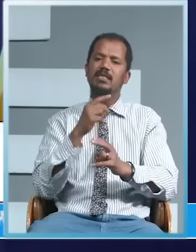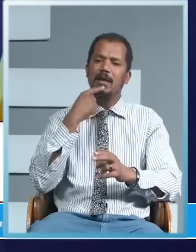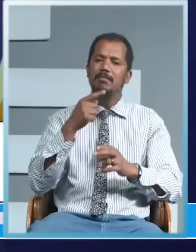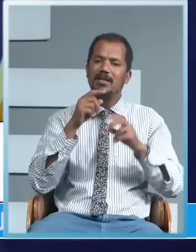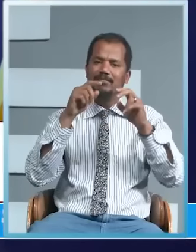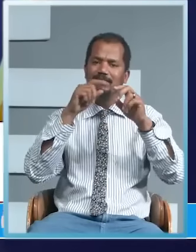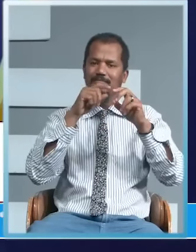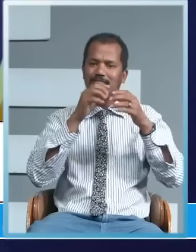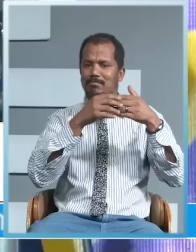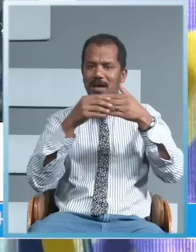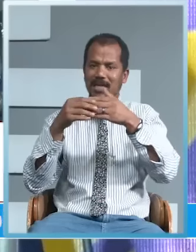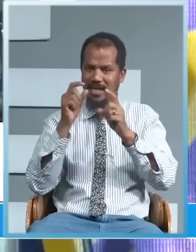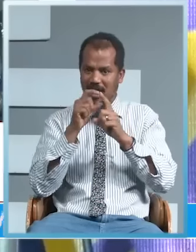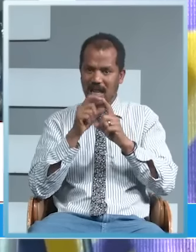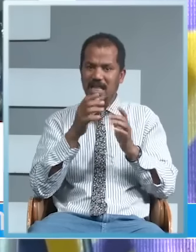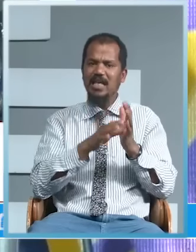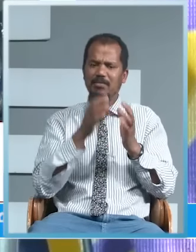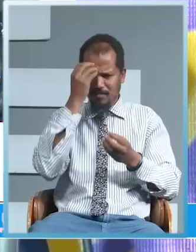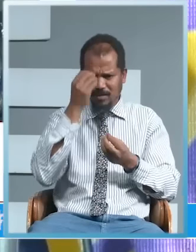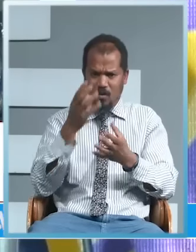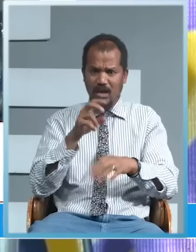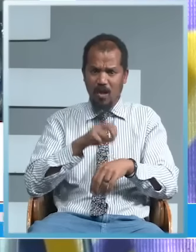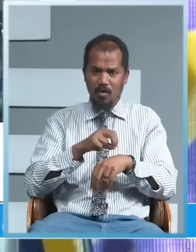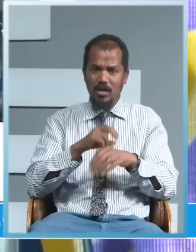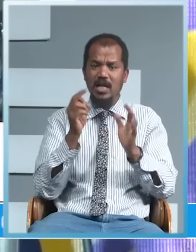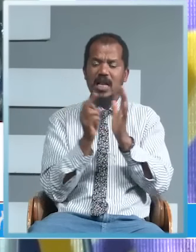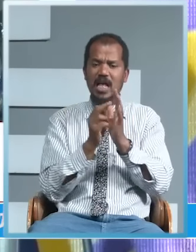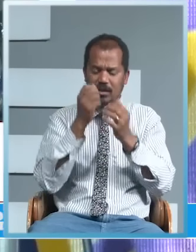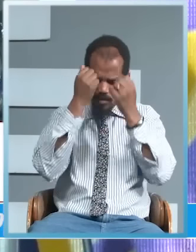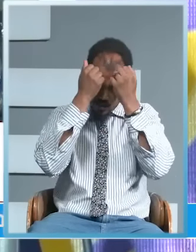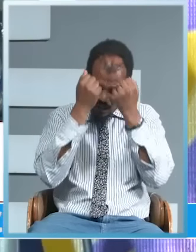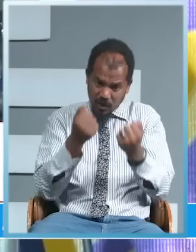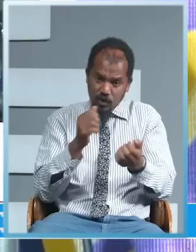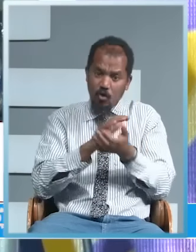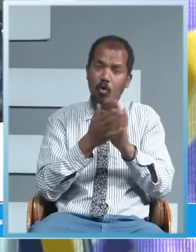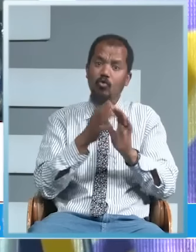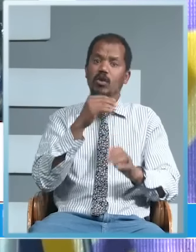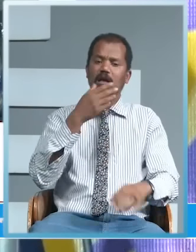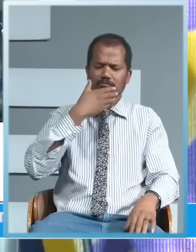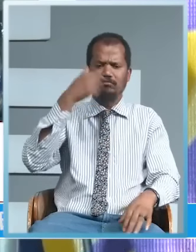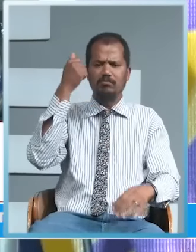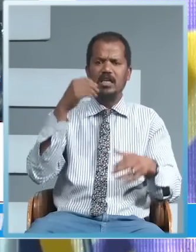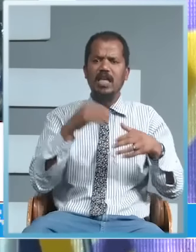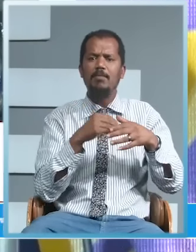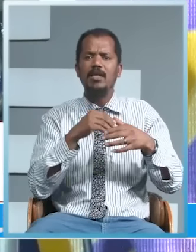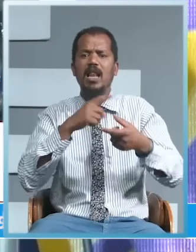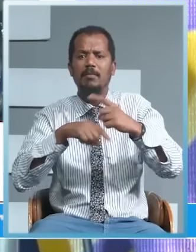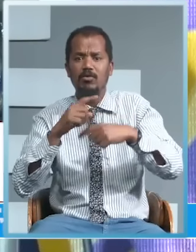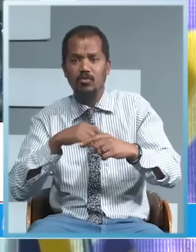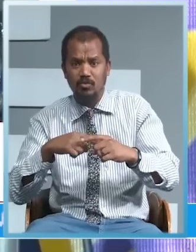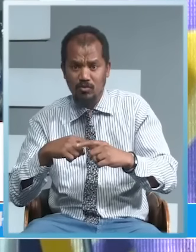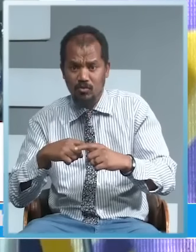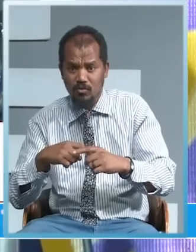በ2015 ዓመተ ምህረት የግብር ማሳወቂያ ወቅት ለህግ ተገዥ የሆኑና የላቀ ገቢ አስተዋጽኦ ላበረከቱ